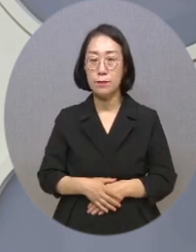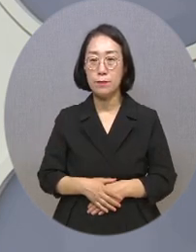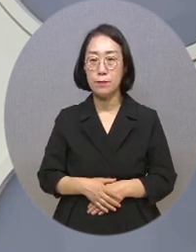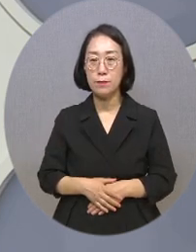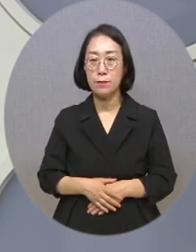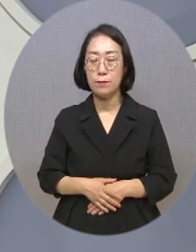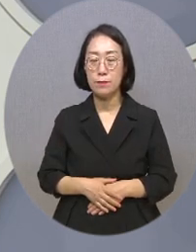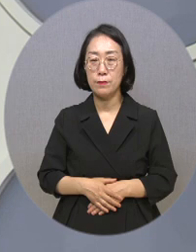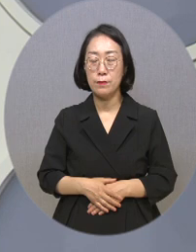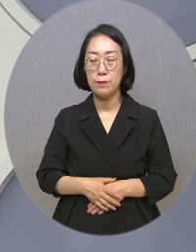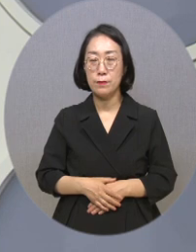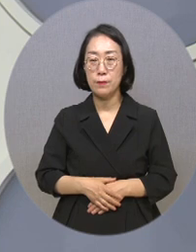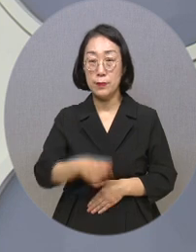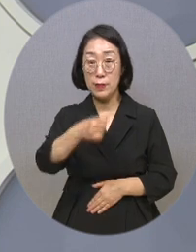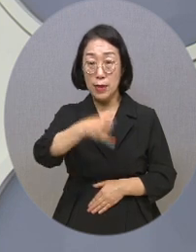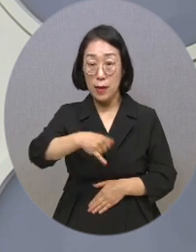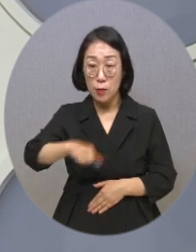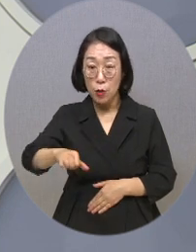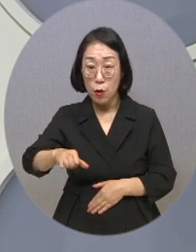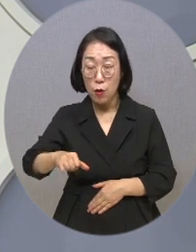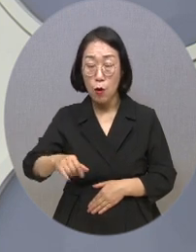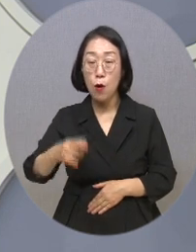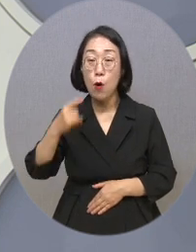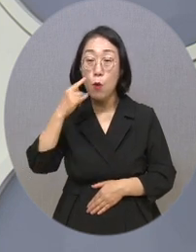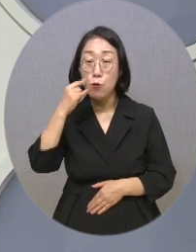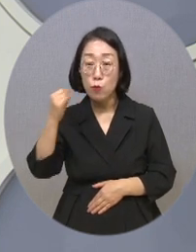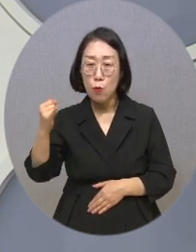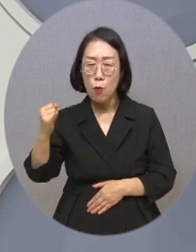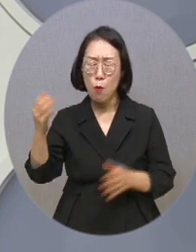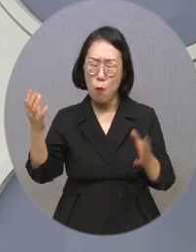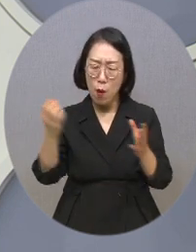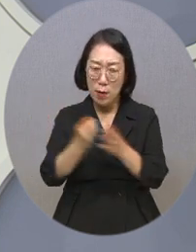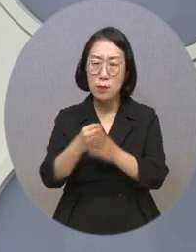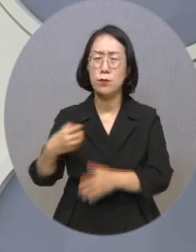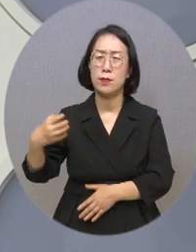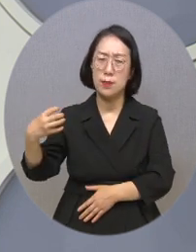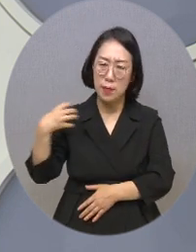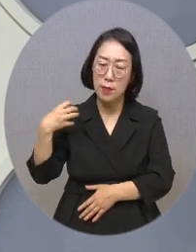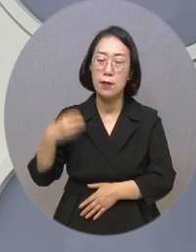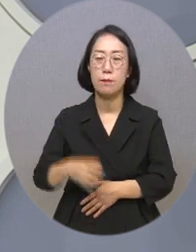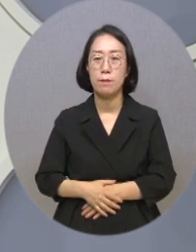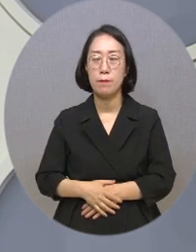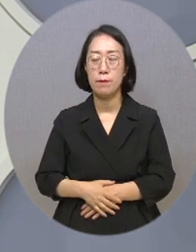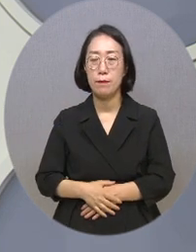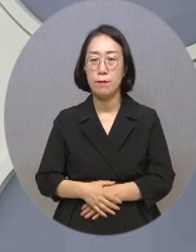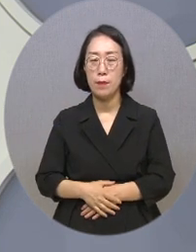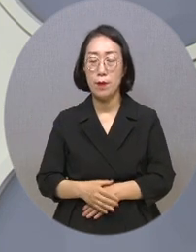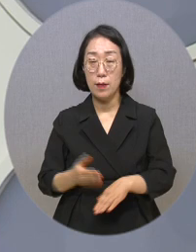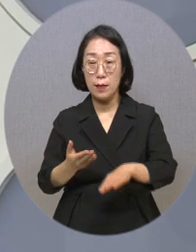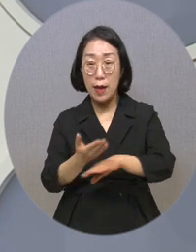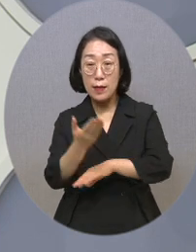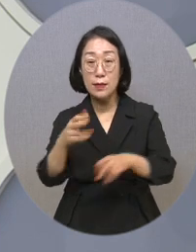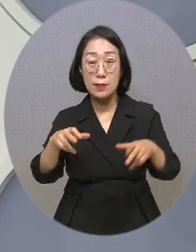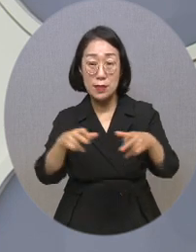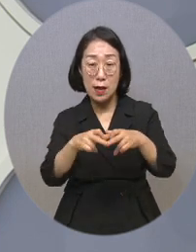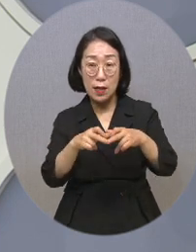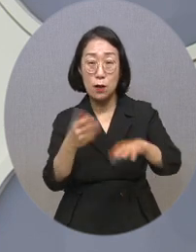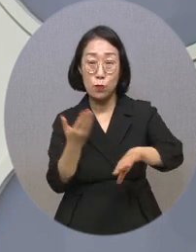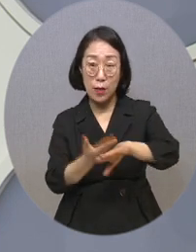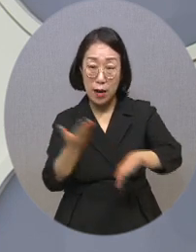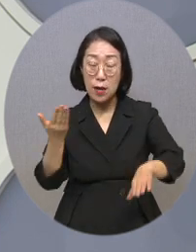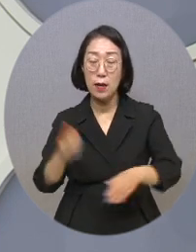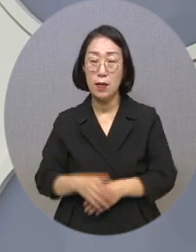자폐 아들은 그 어머니들이 거의 전담하다시피 해야 돼서 그 당시에는 다른 장애와는 다르게